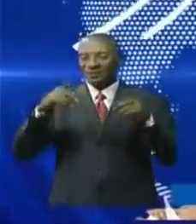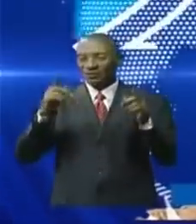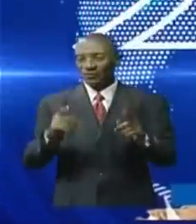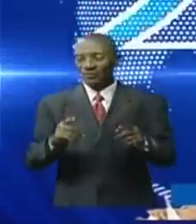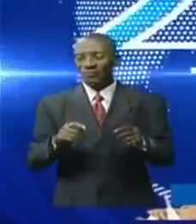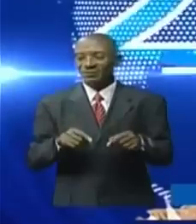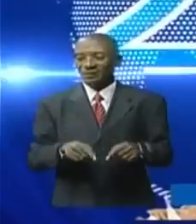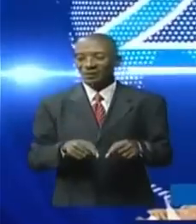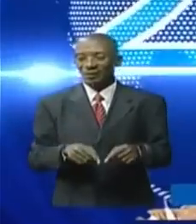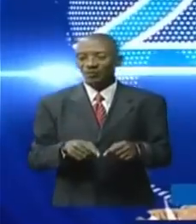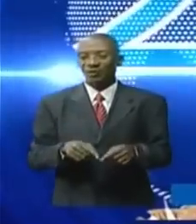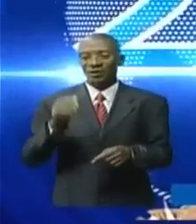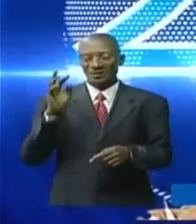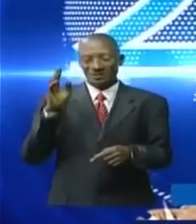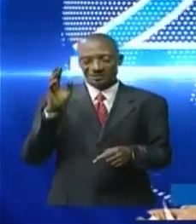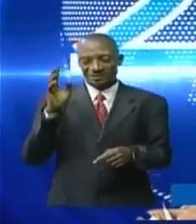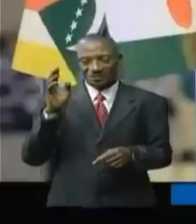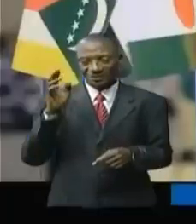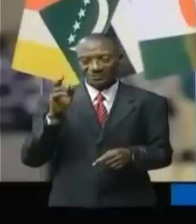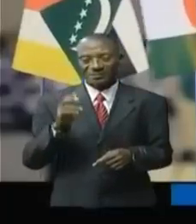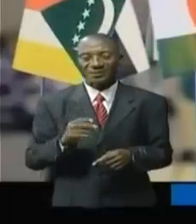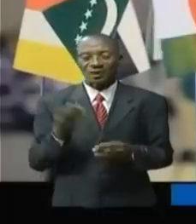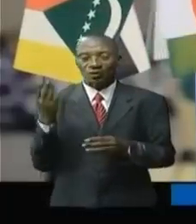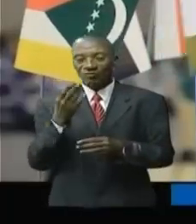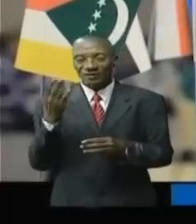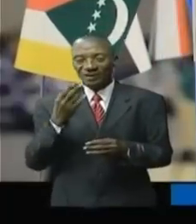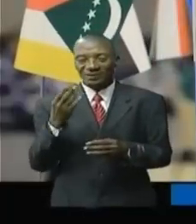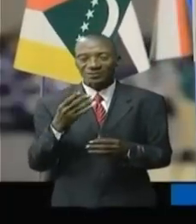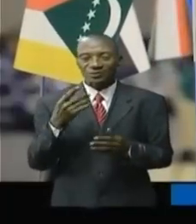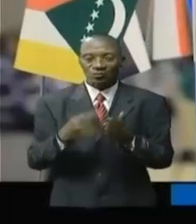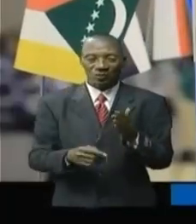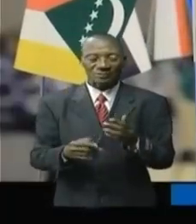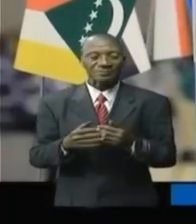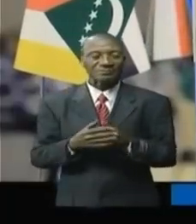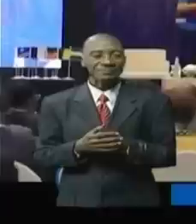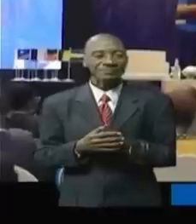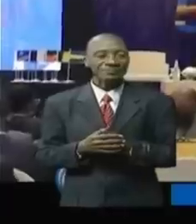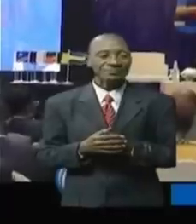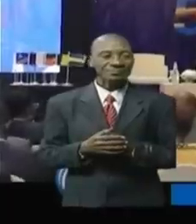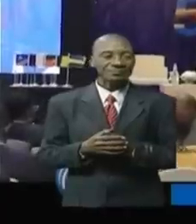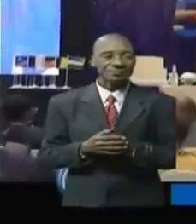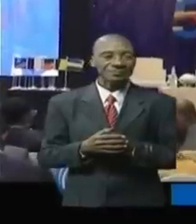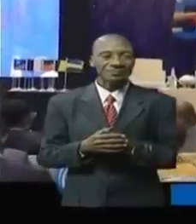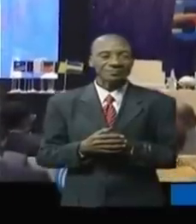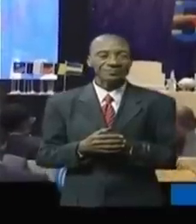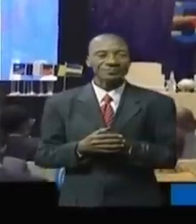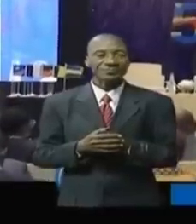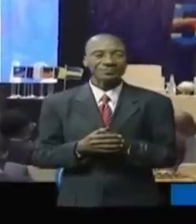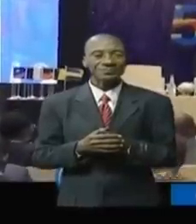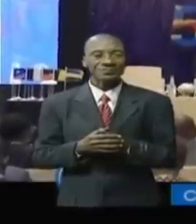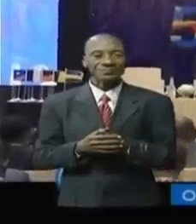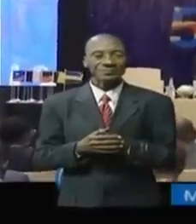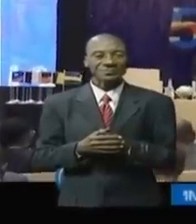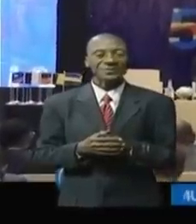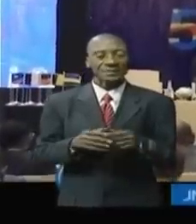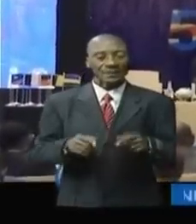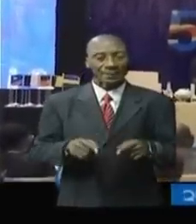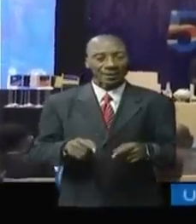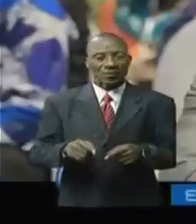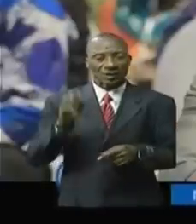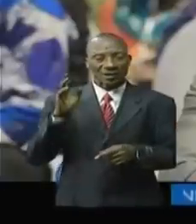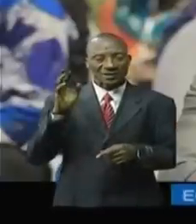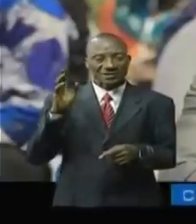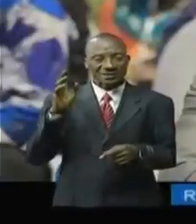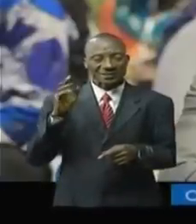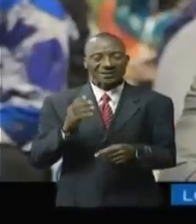détails avec José Baïtombo. À Kinshasa, les agences francophones de promotion des investissements ont centré